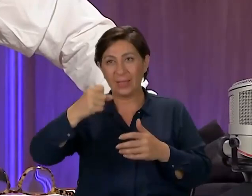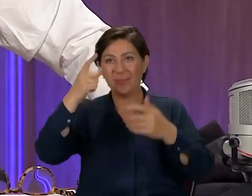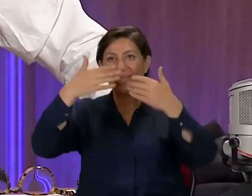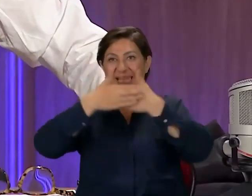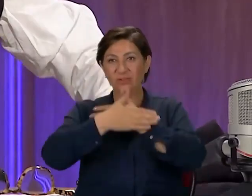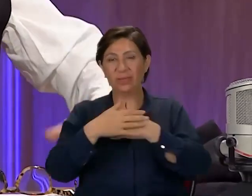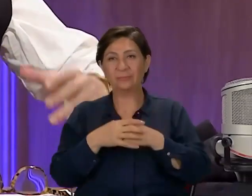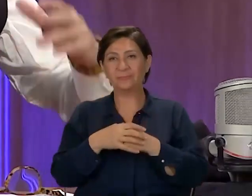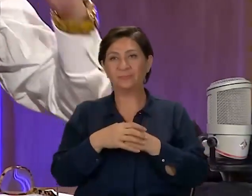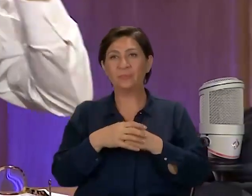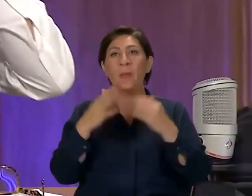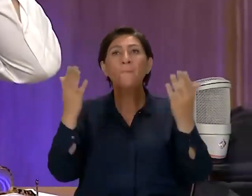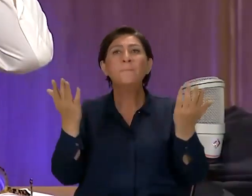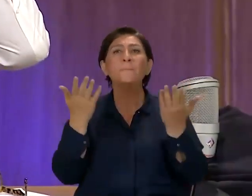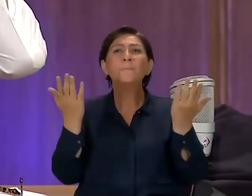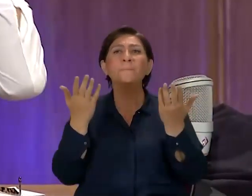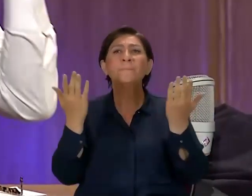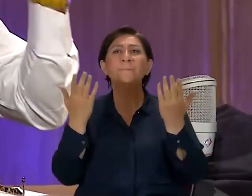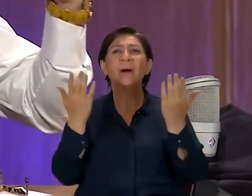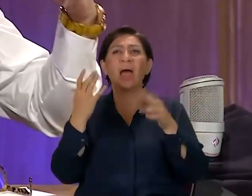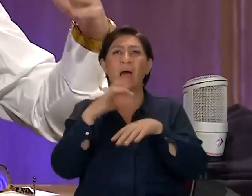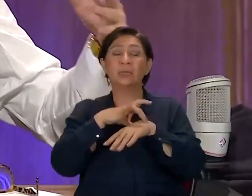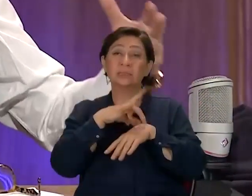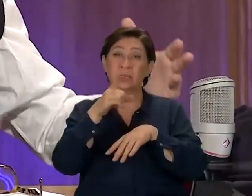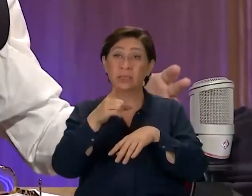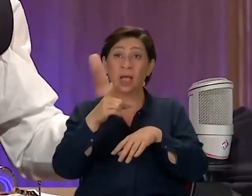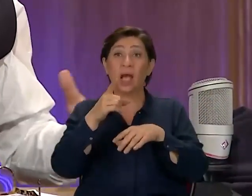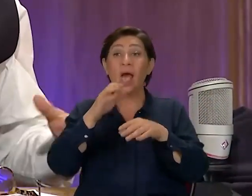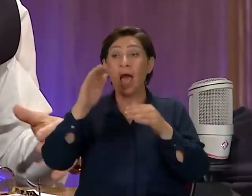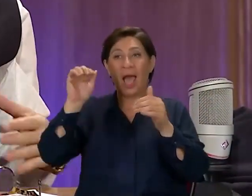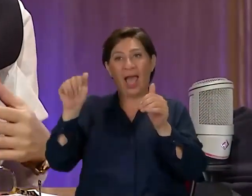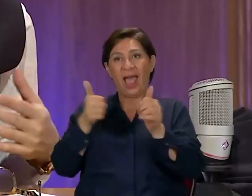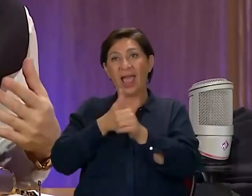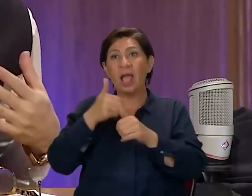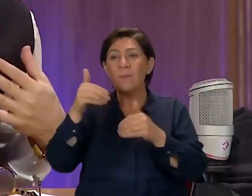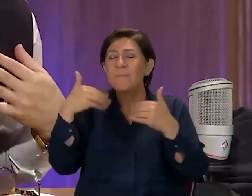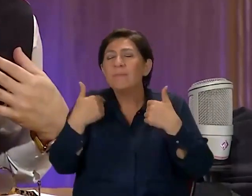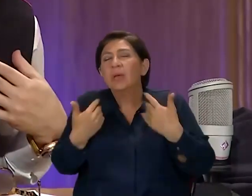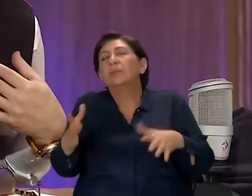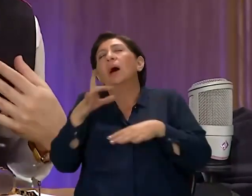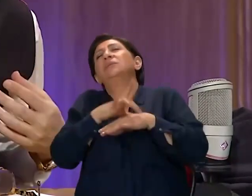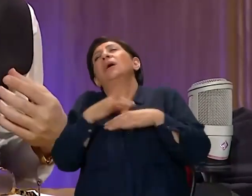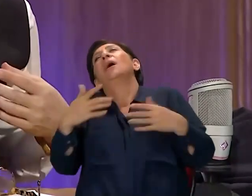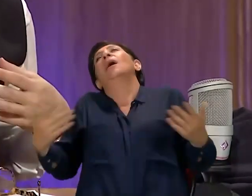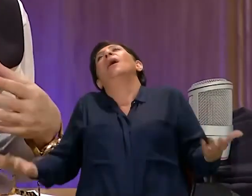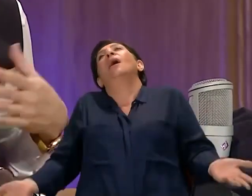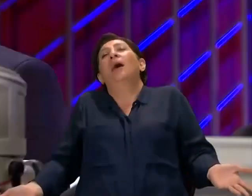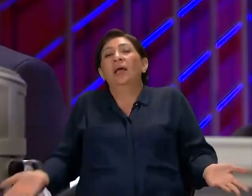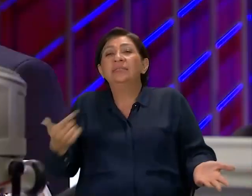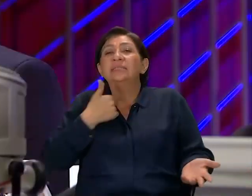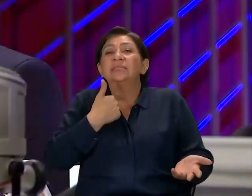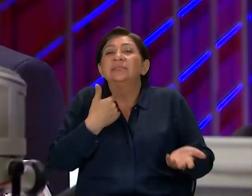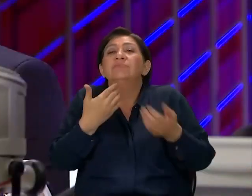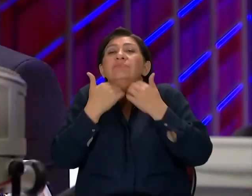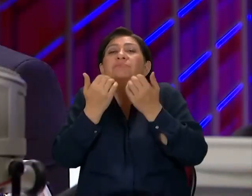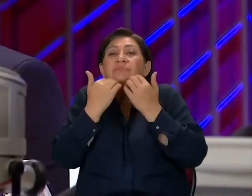gece böyle baya bir... Ama bayağı da hastaydı valla. Arka sokaklarda filan perişanım, hastayım. Sesim